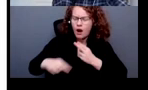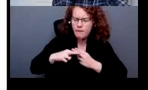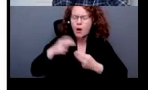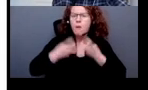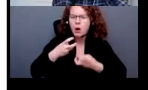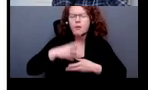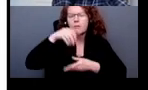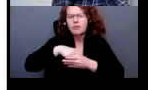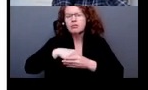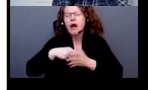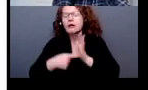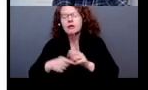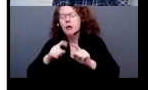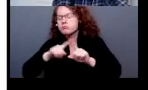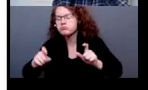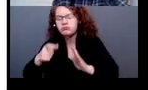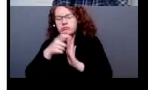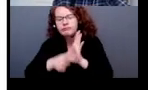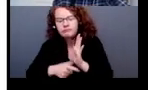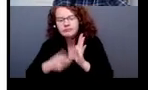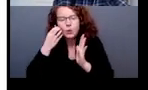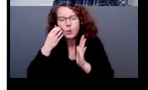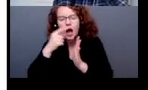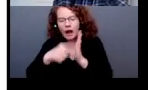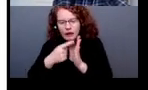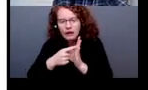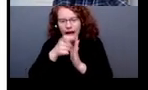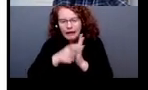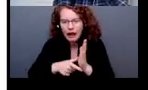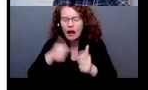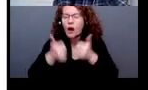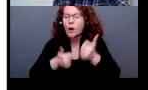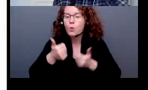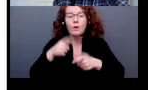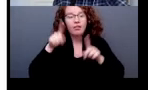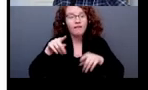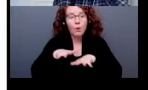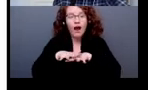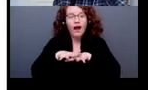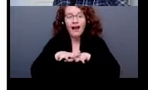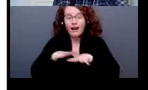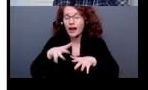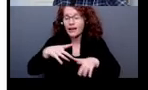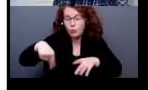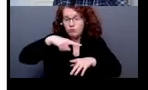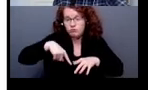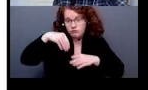un écran. Ce fonctionnement en réseau qui peut être très local au sein d'une même ville, hein, par exemple ici,